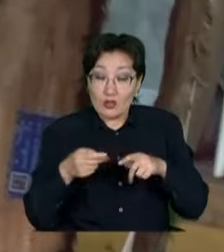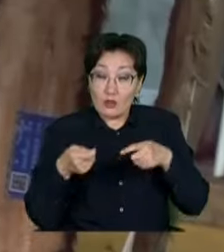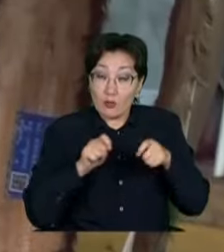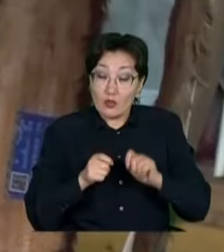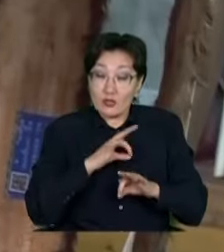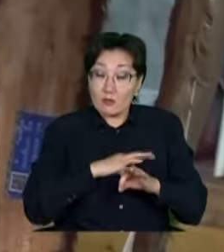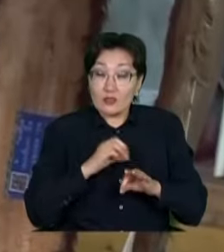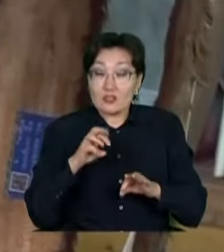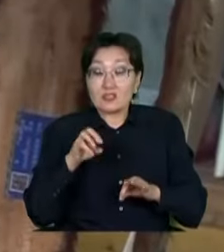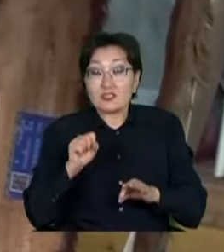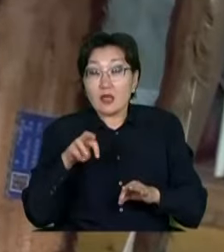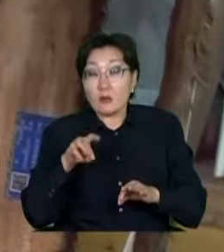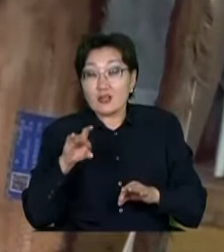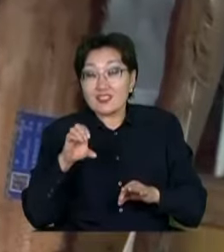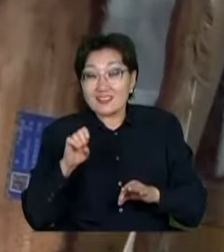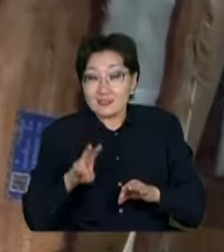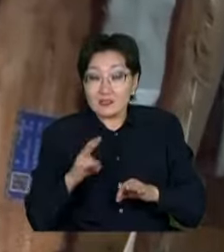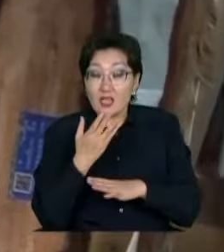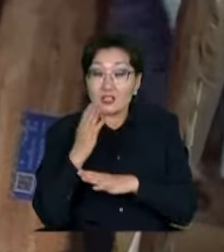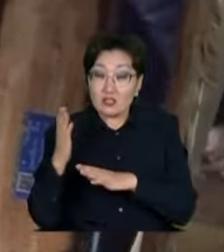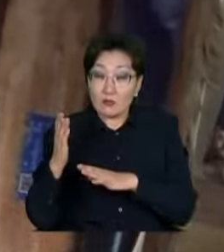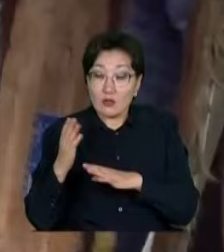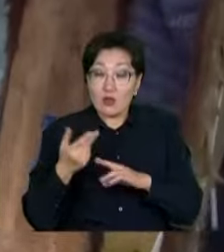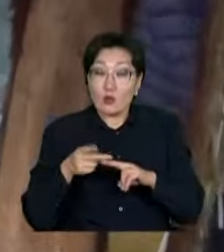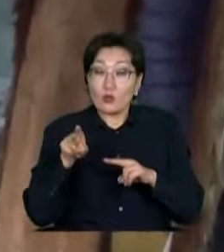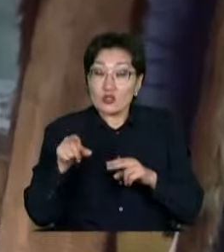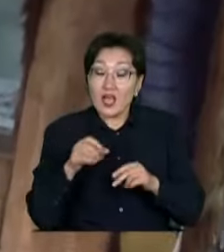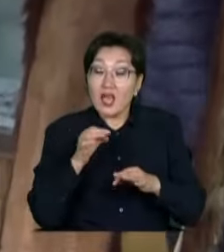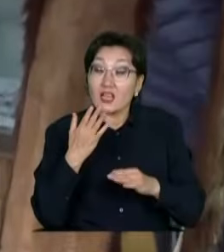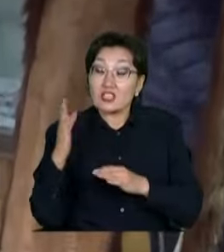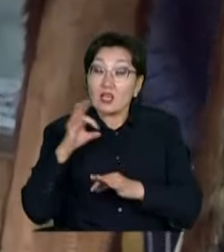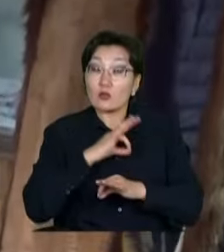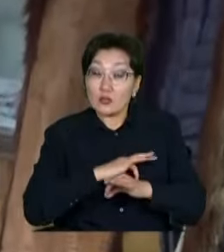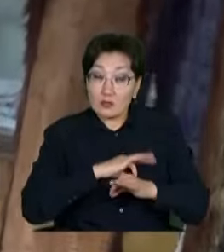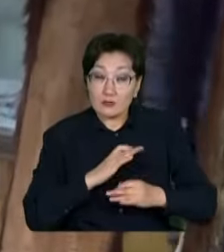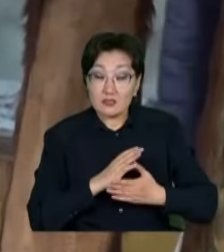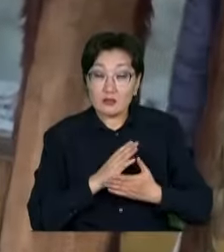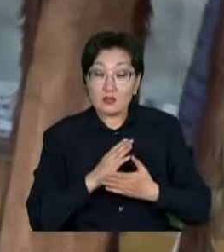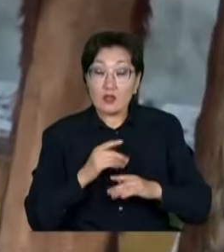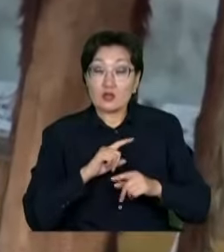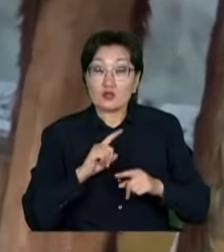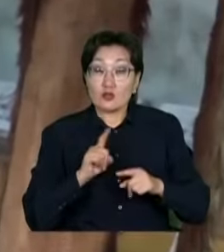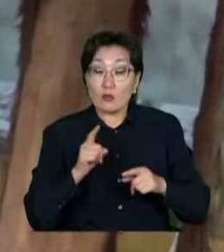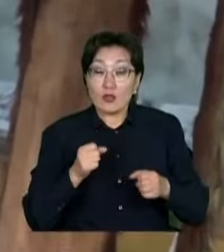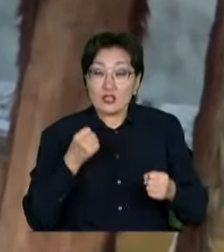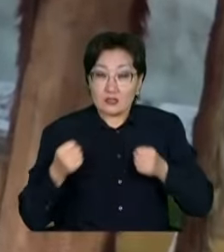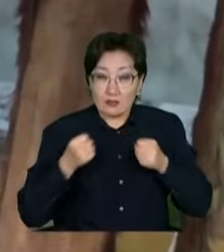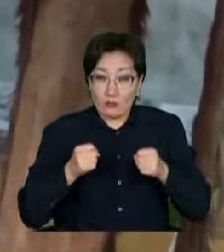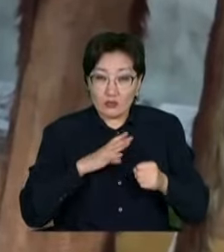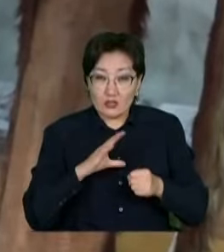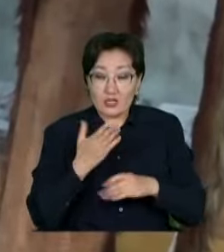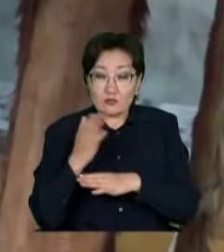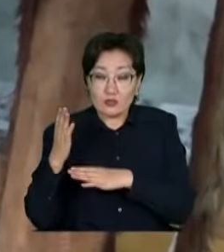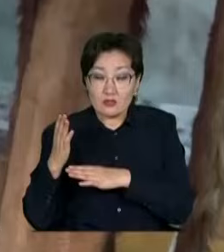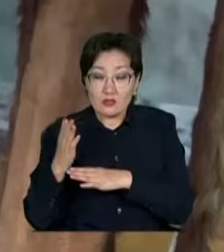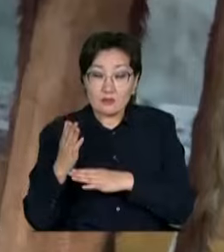самырсын, көбінесе самырсын, ақ самырсын дейміз, осыдан істейміз. Оны мұны мықты болу керек ағаш.